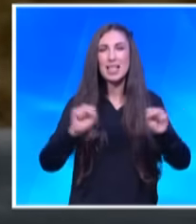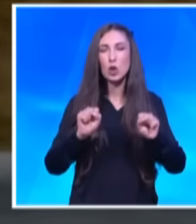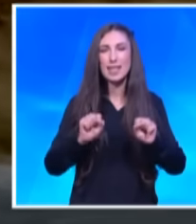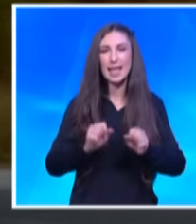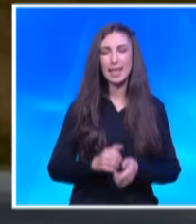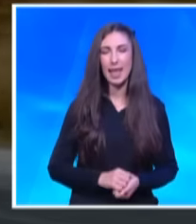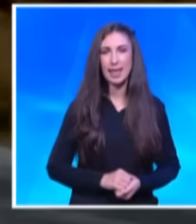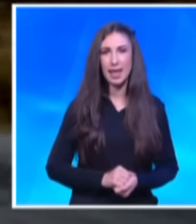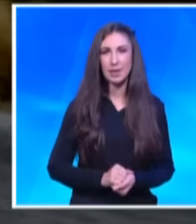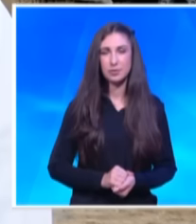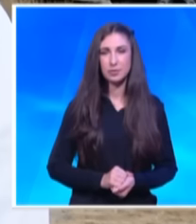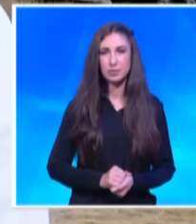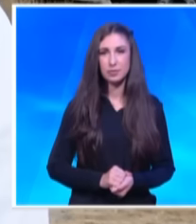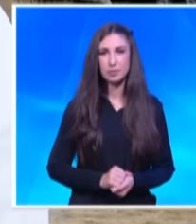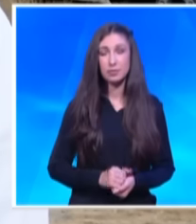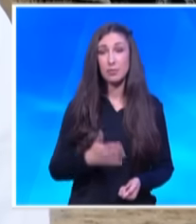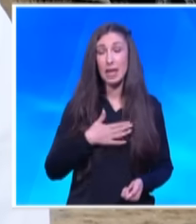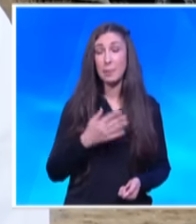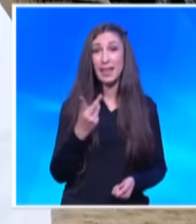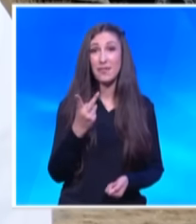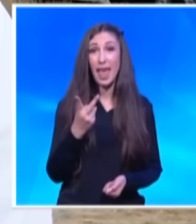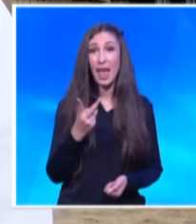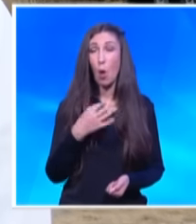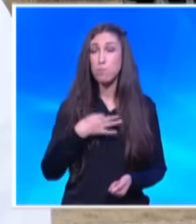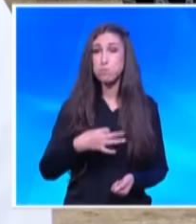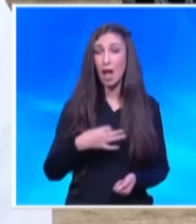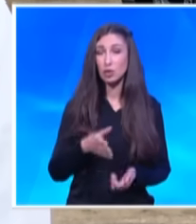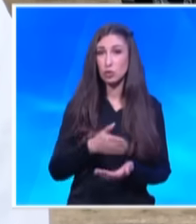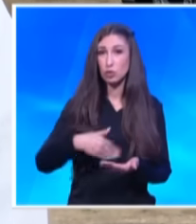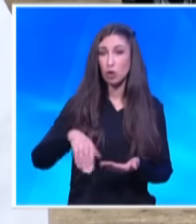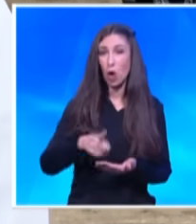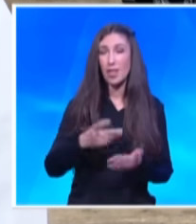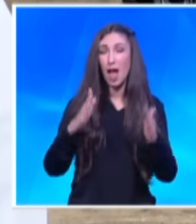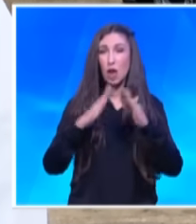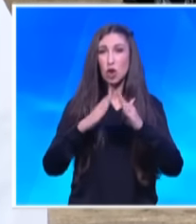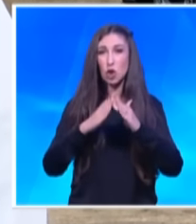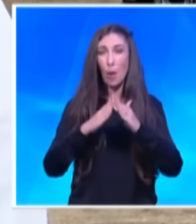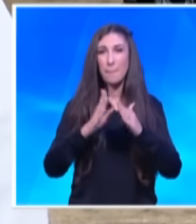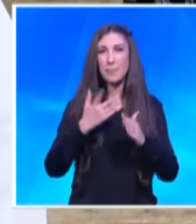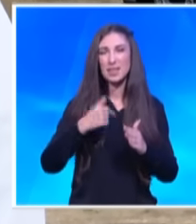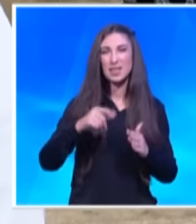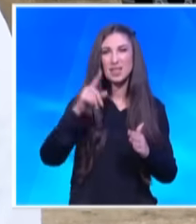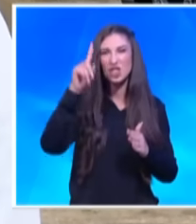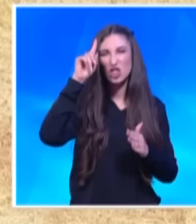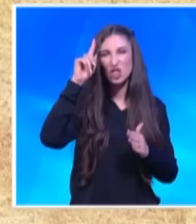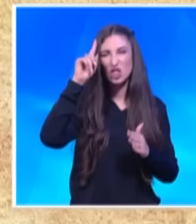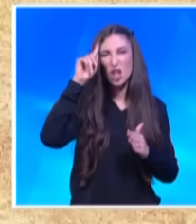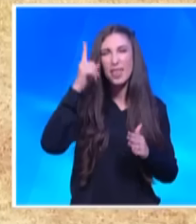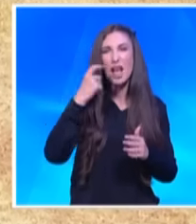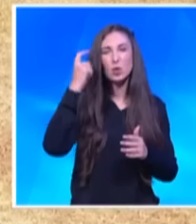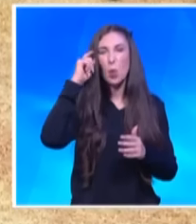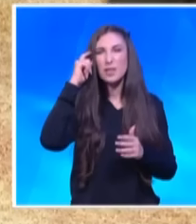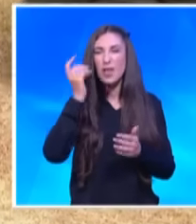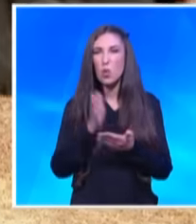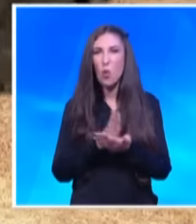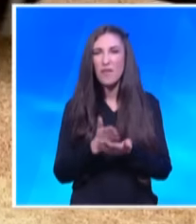далекопровод. Има две рискови зони. Едната е дума за жени с умствени увреждания,